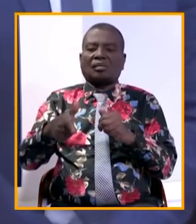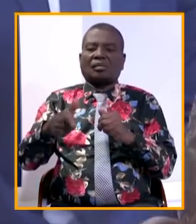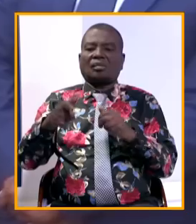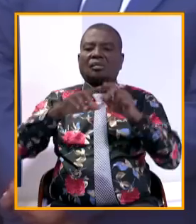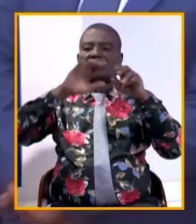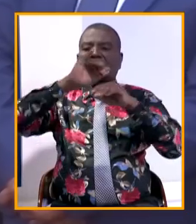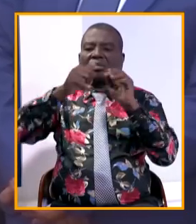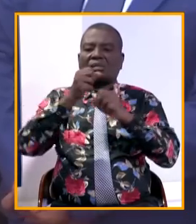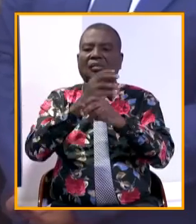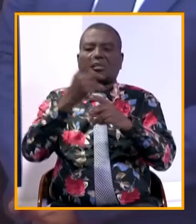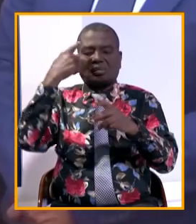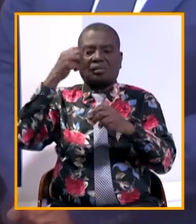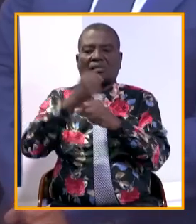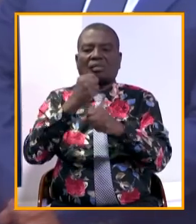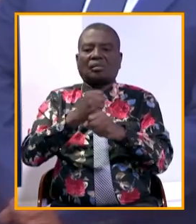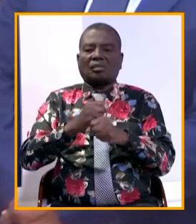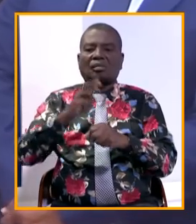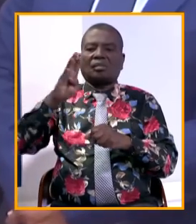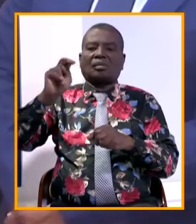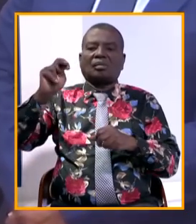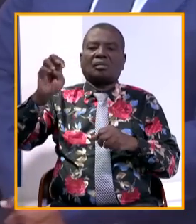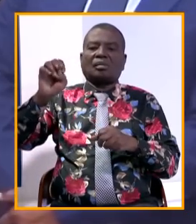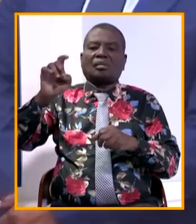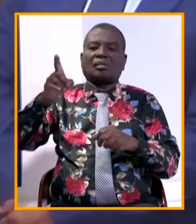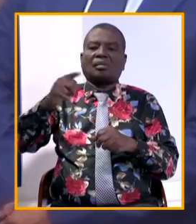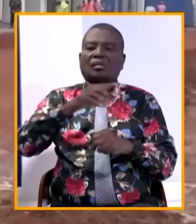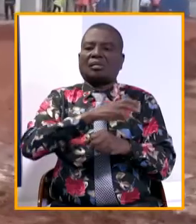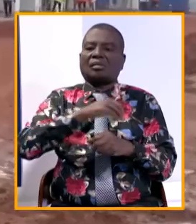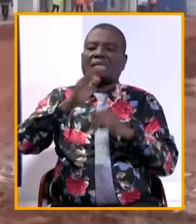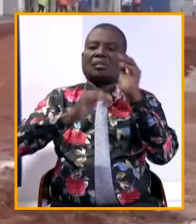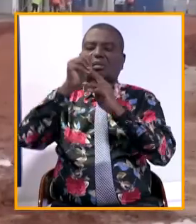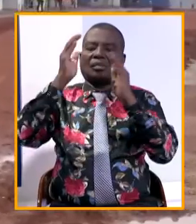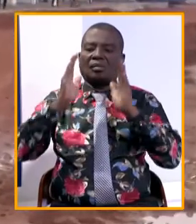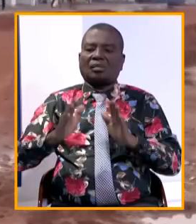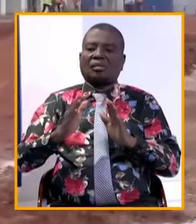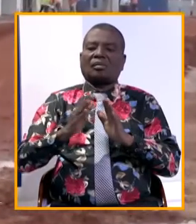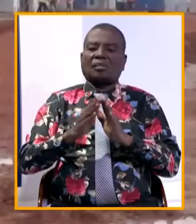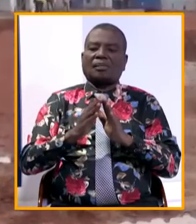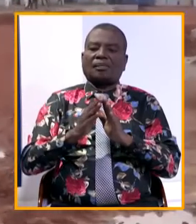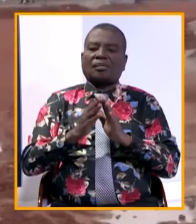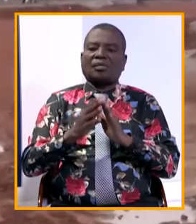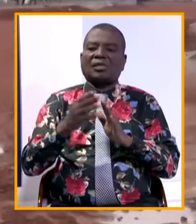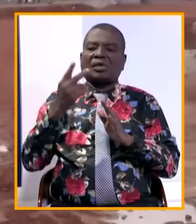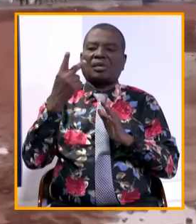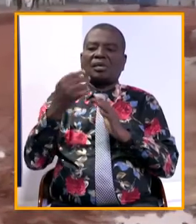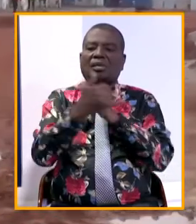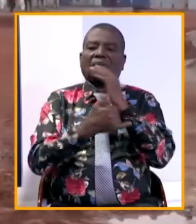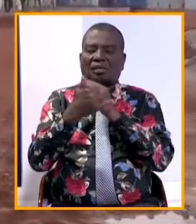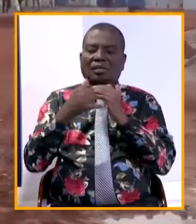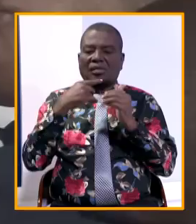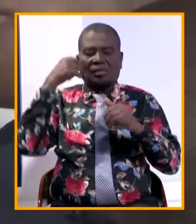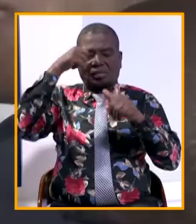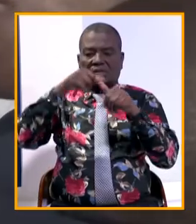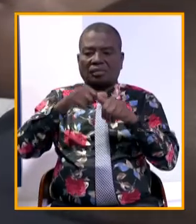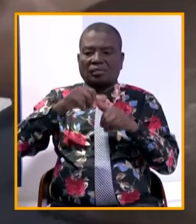mobilisées pour les travaux. Le Benet, la Sodexam et le constructeur Ebomaf. Deux piliers sont à retenir.